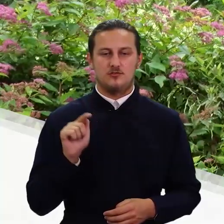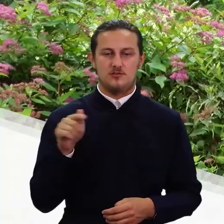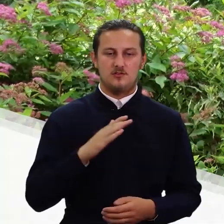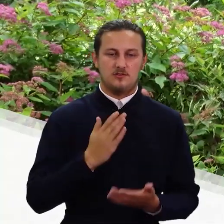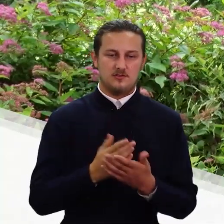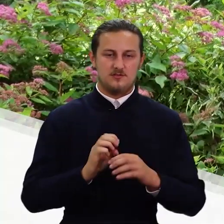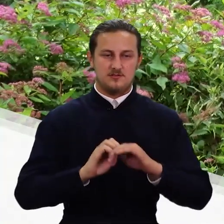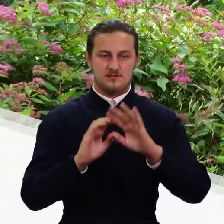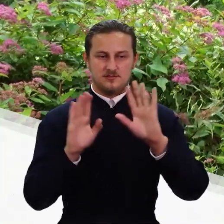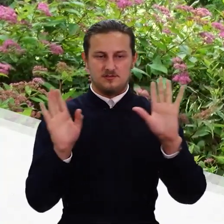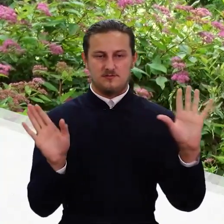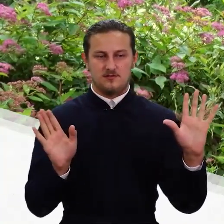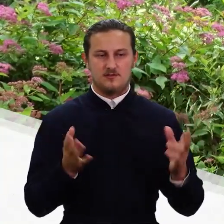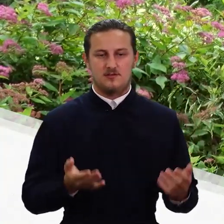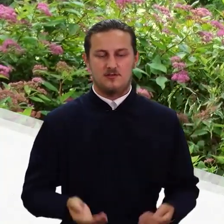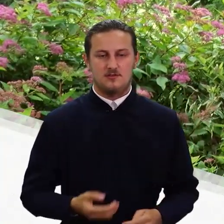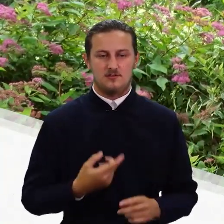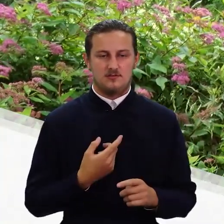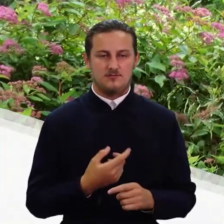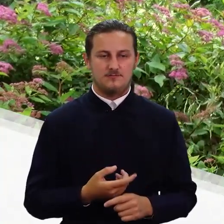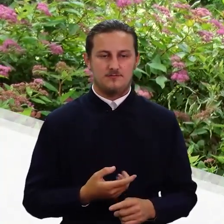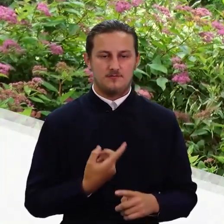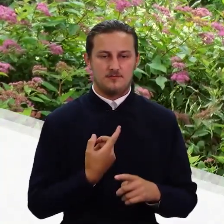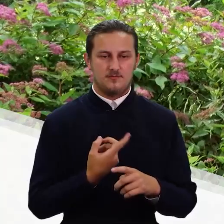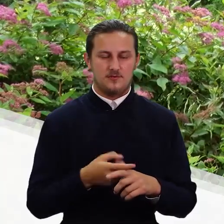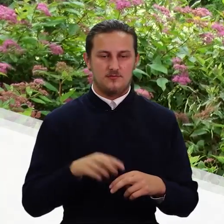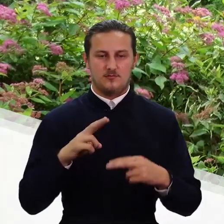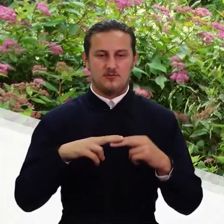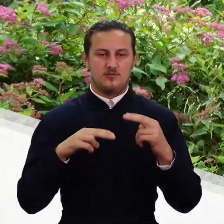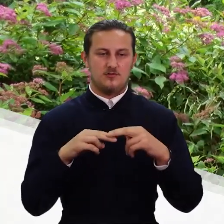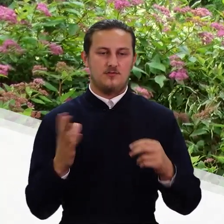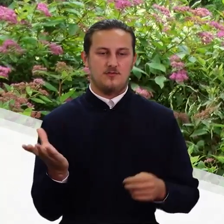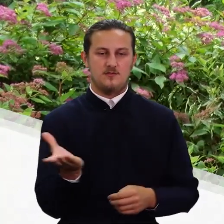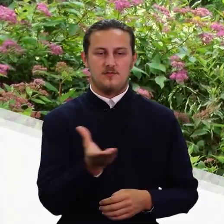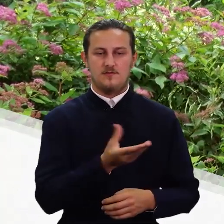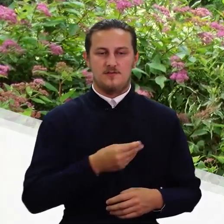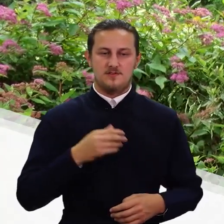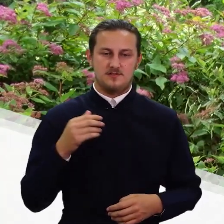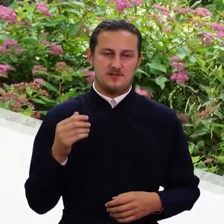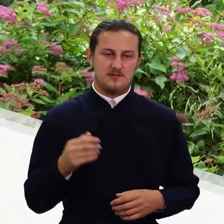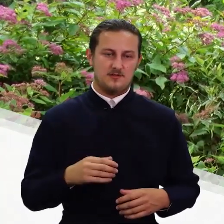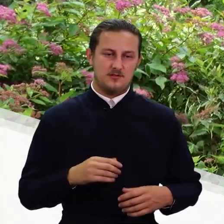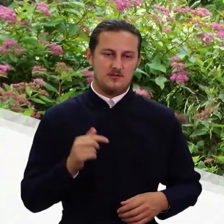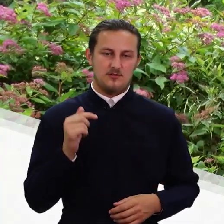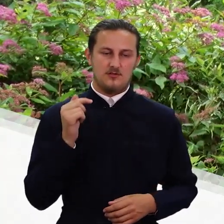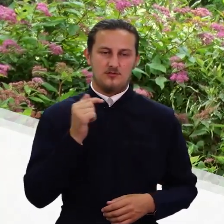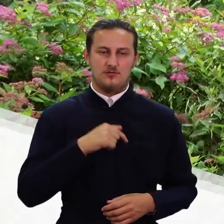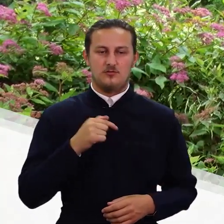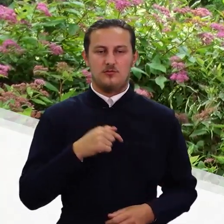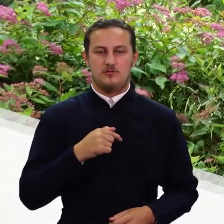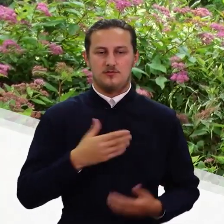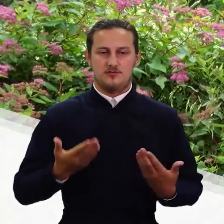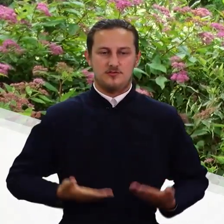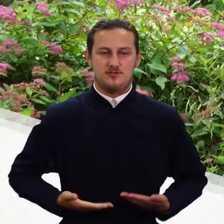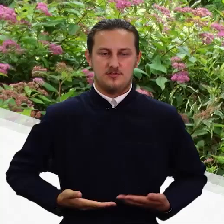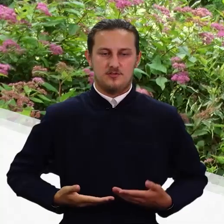дозовано. І на цьому побудована вся духовна така, духовне